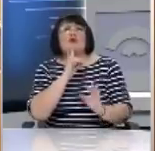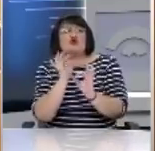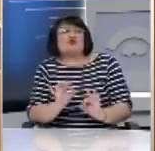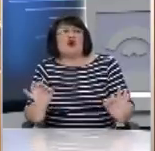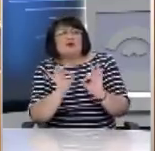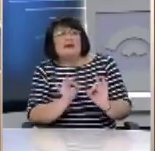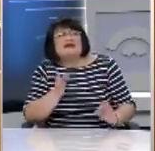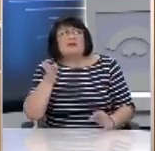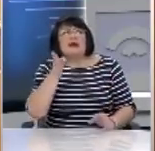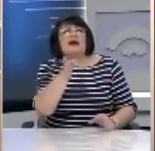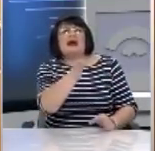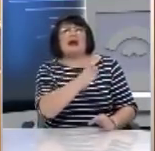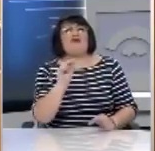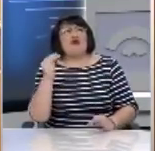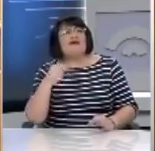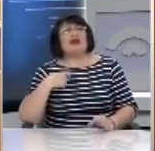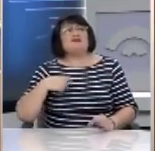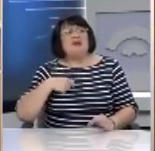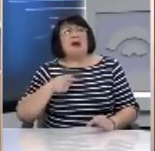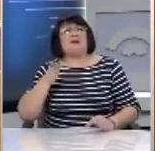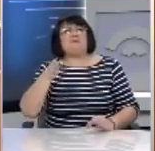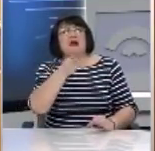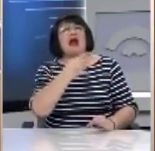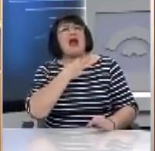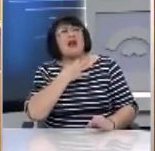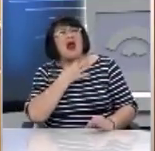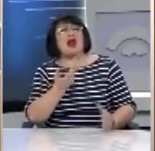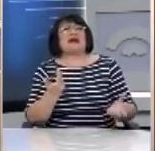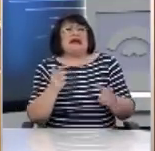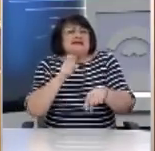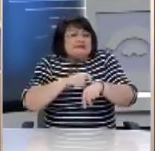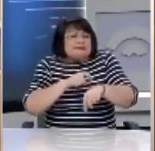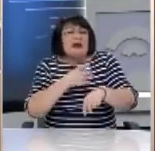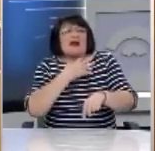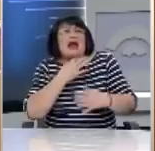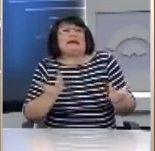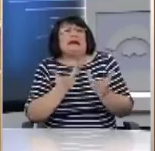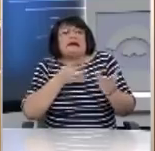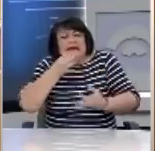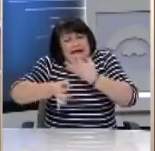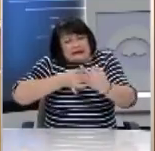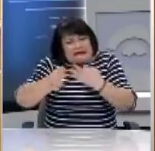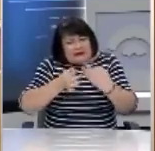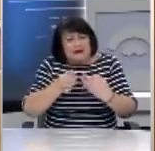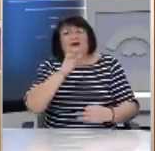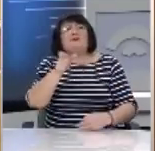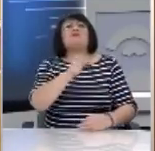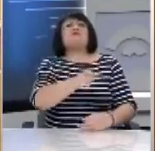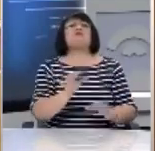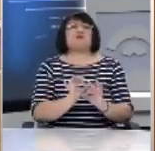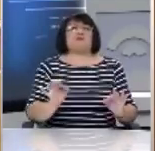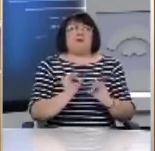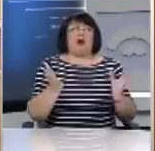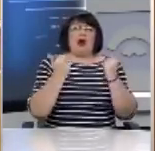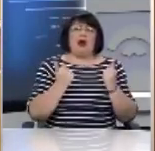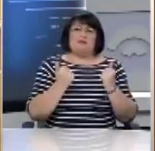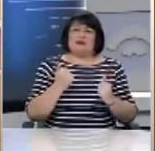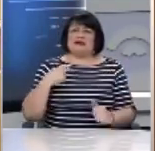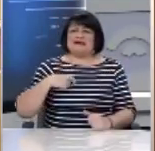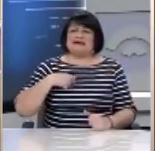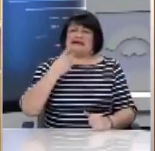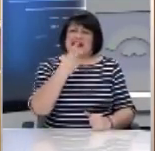στέλνοντας στελέχη να εξηγήσουν στους ανθρώπους τις ανάγκες, τη συγκυρία, αλλά υιοθετείτε τα στελέχη σας.